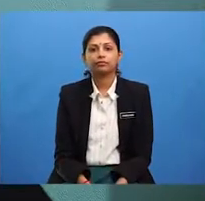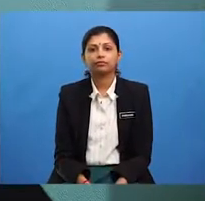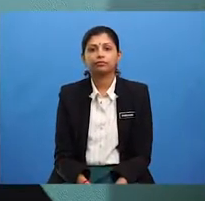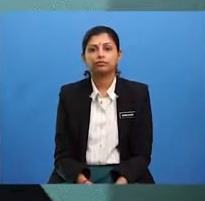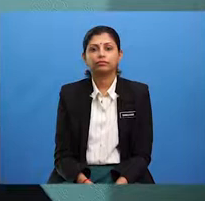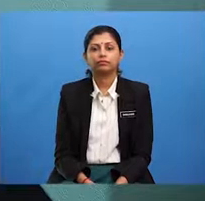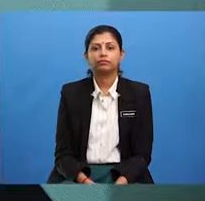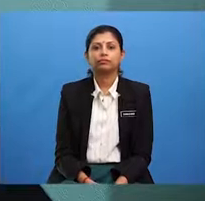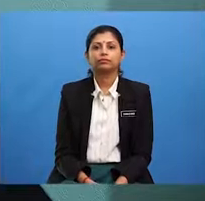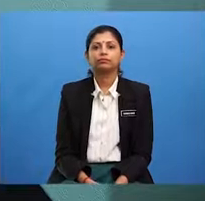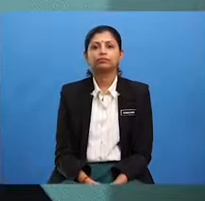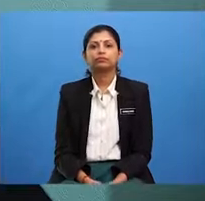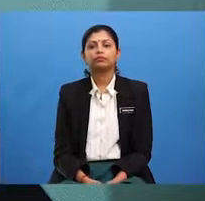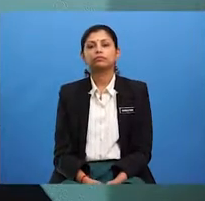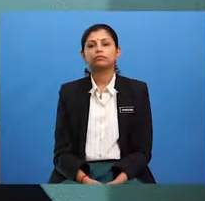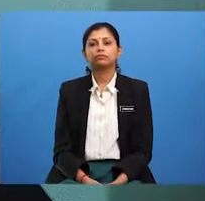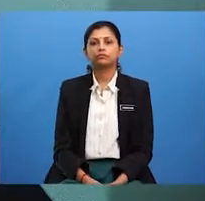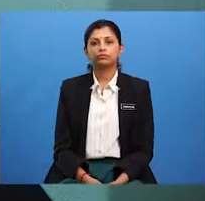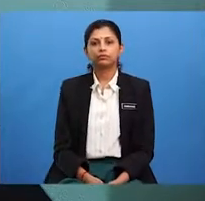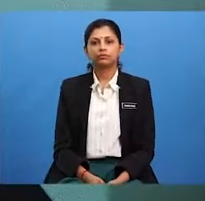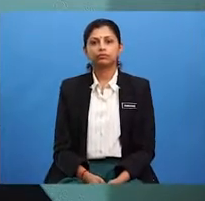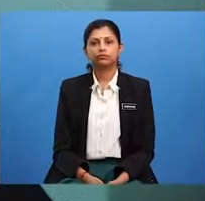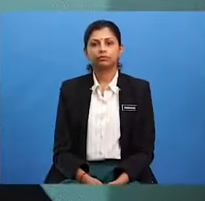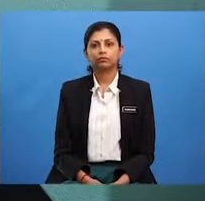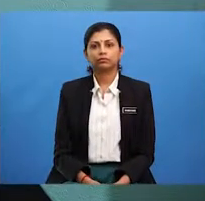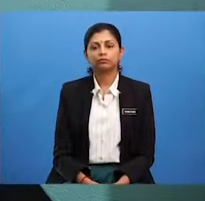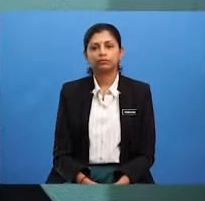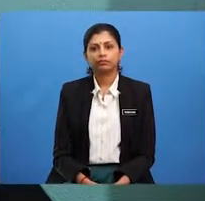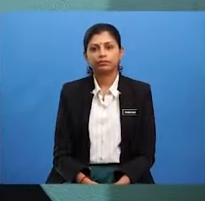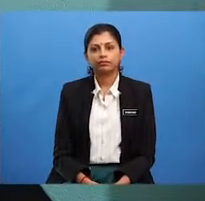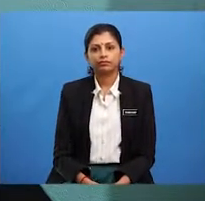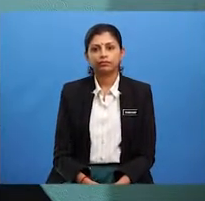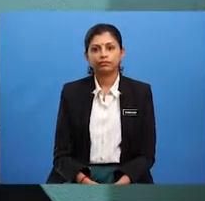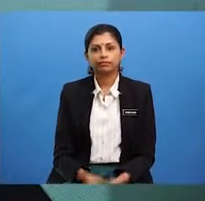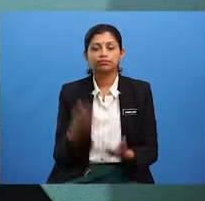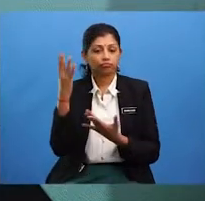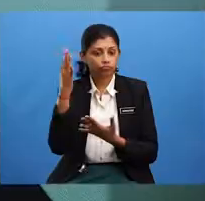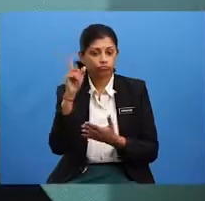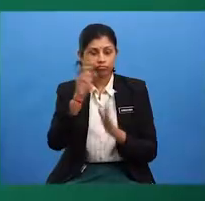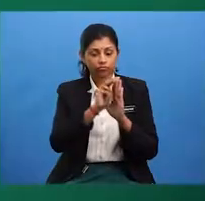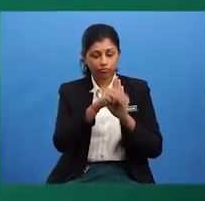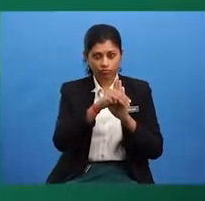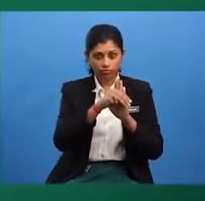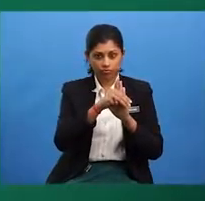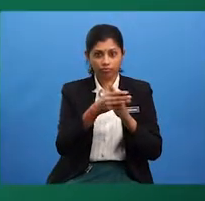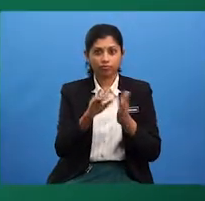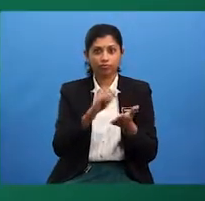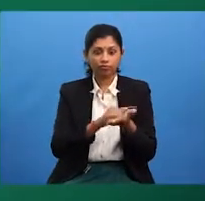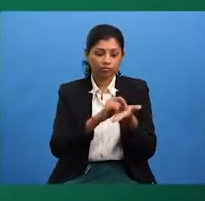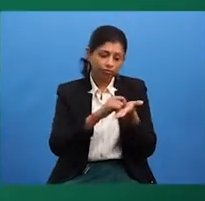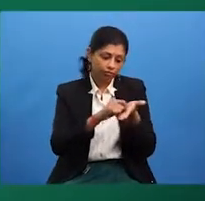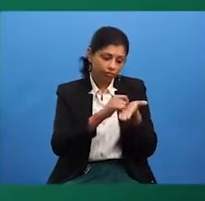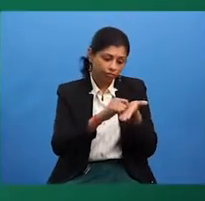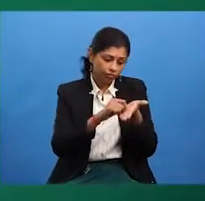yang dititis ke atas objek yang diuji selepas 1 minit. Kemudian, rekodkan pemerhatian kamu